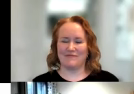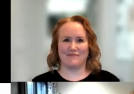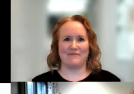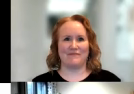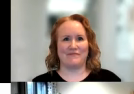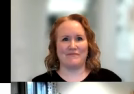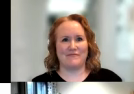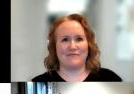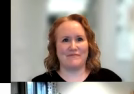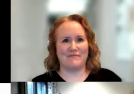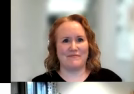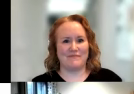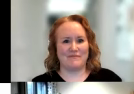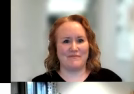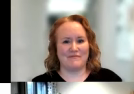Navn på